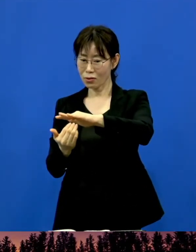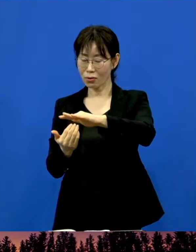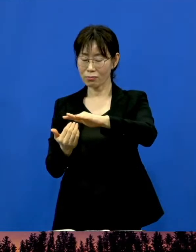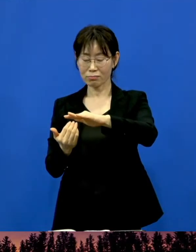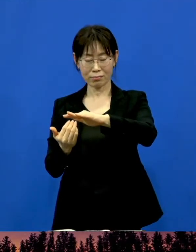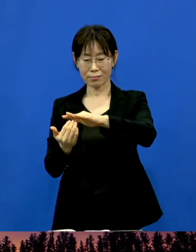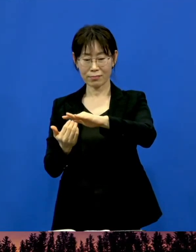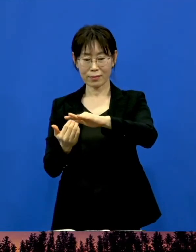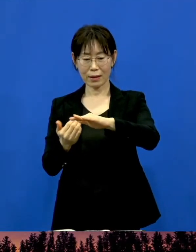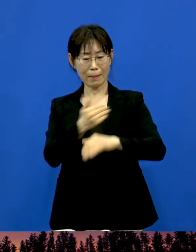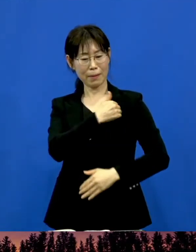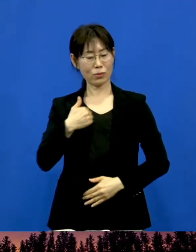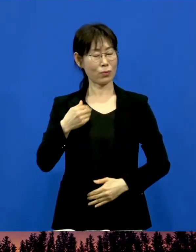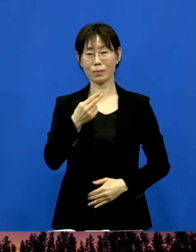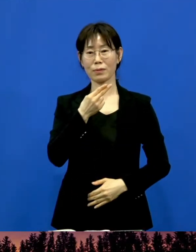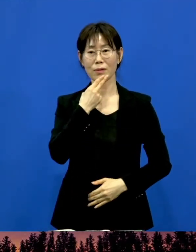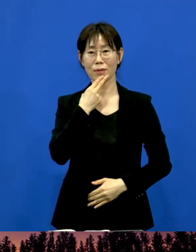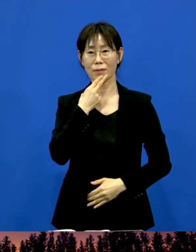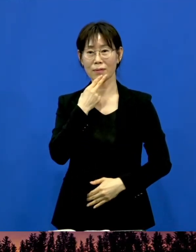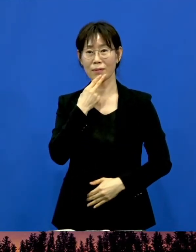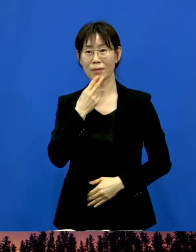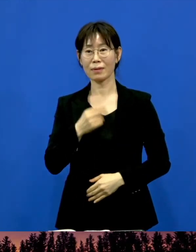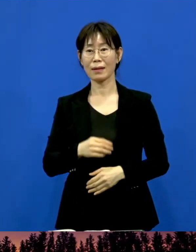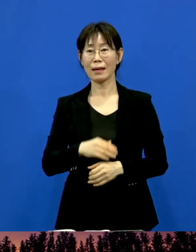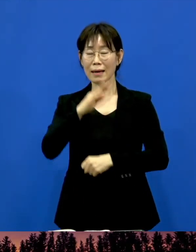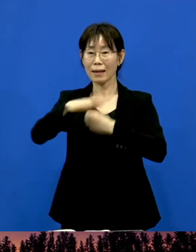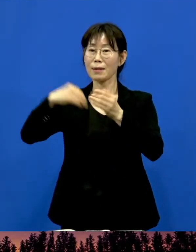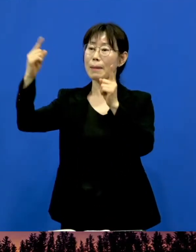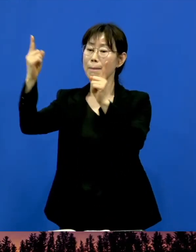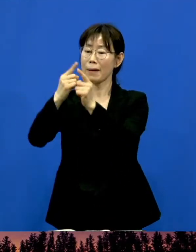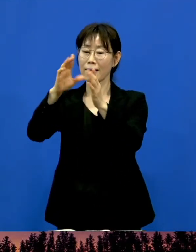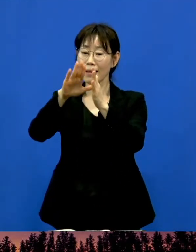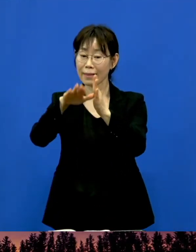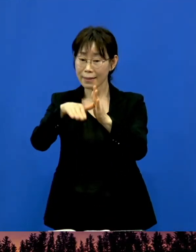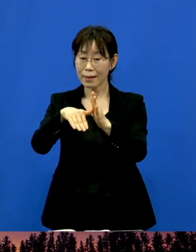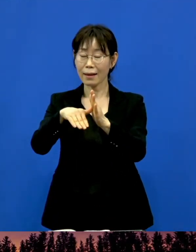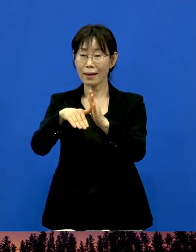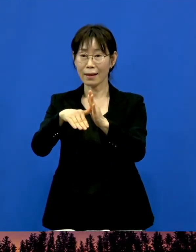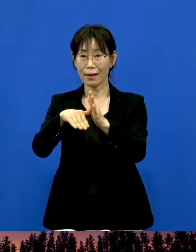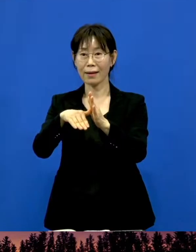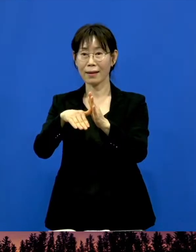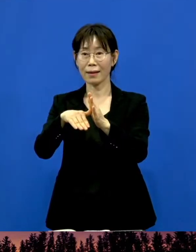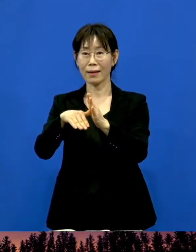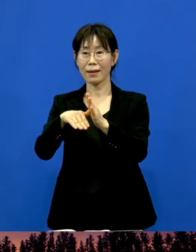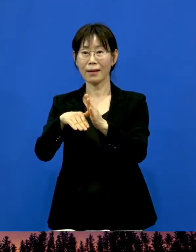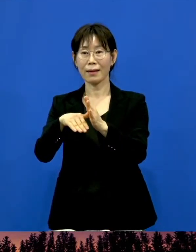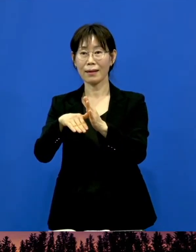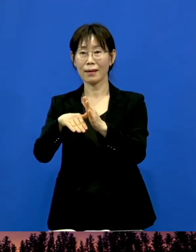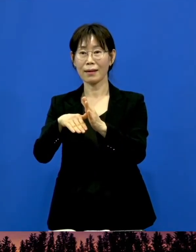않아요, 여러분. 하나님을 만날 때 우리는 새로움의 관점이 바뀌어져요.